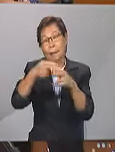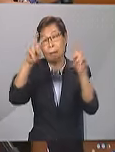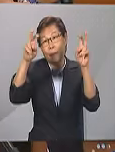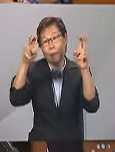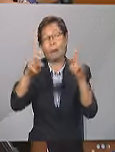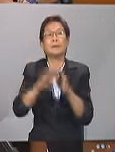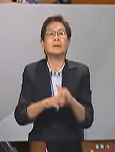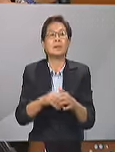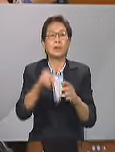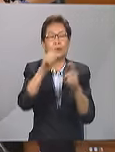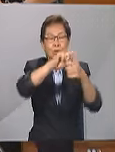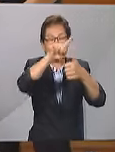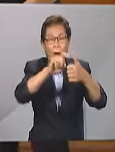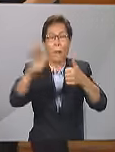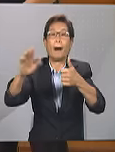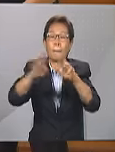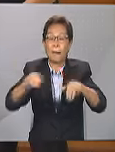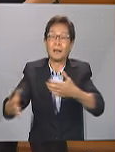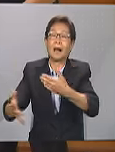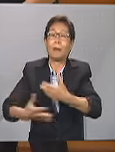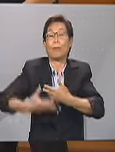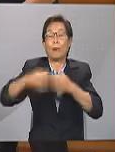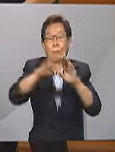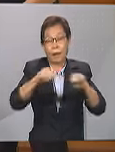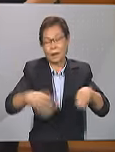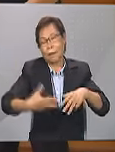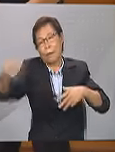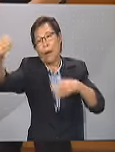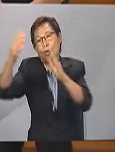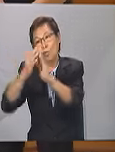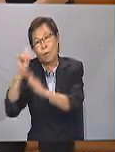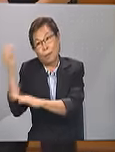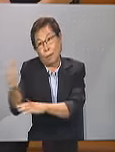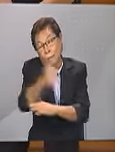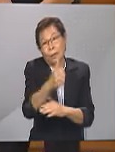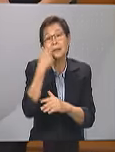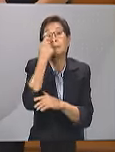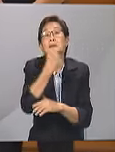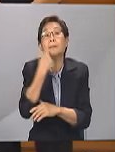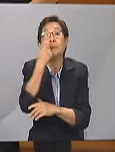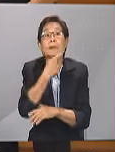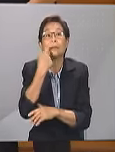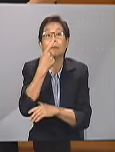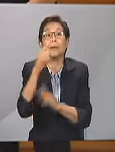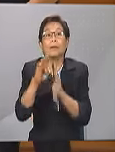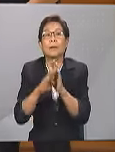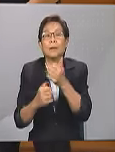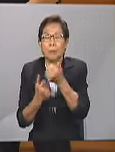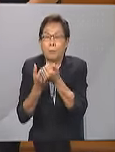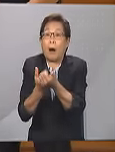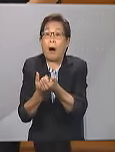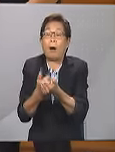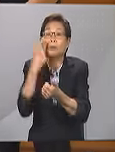saya berkaitan dengan kepulangan pelajar ke kediaman masing-masing kita mengasihi apel yang menanggung